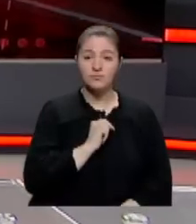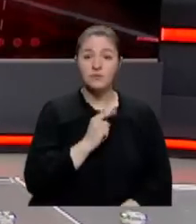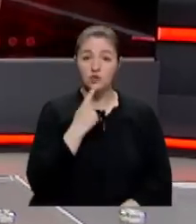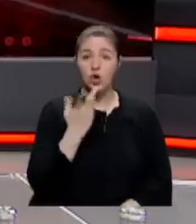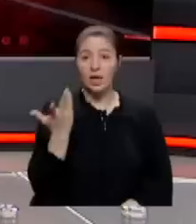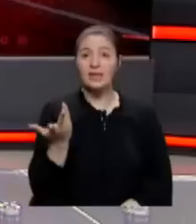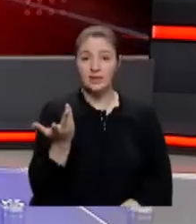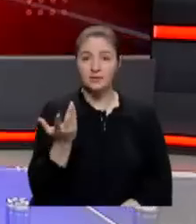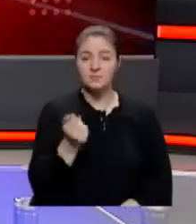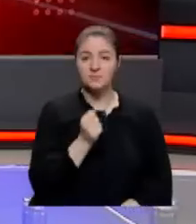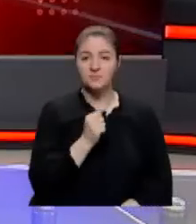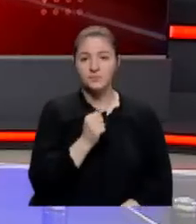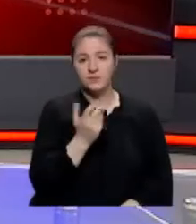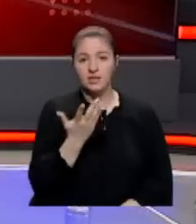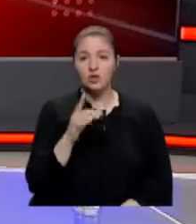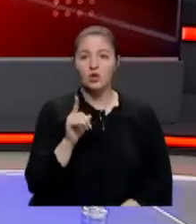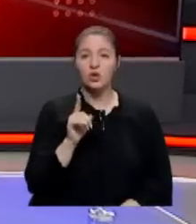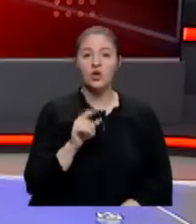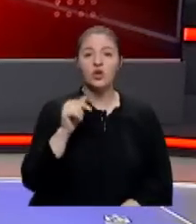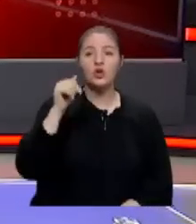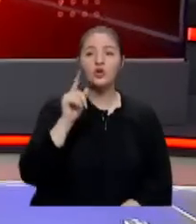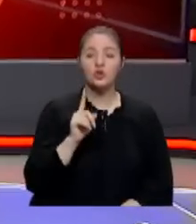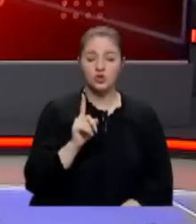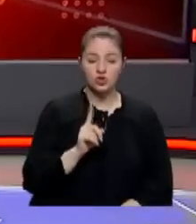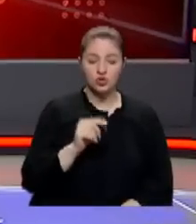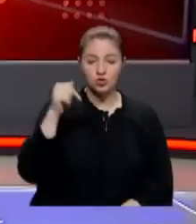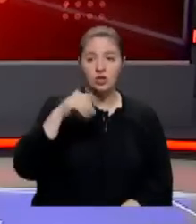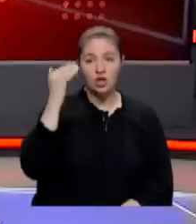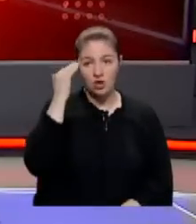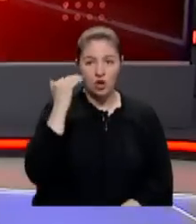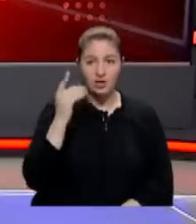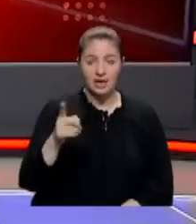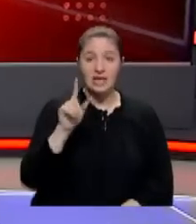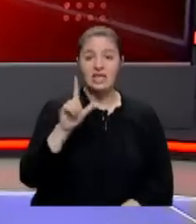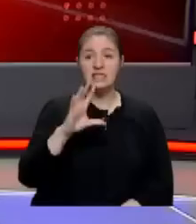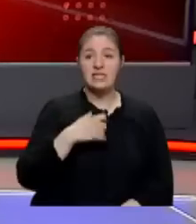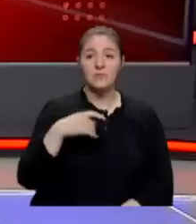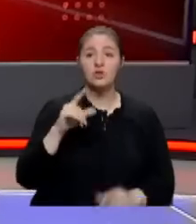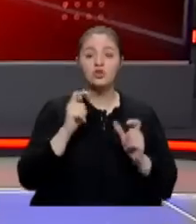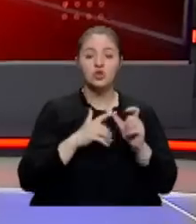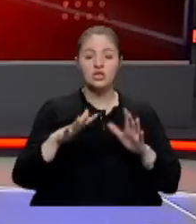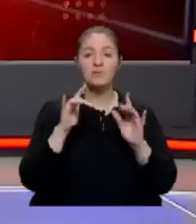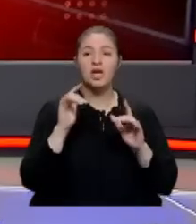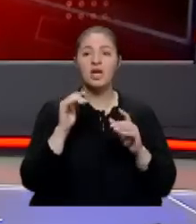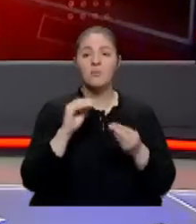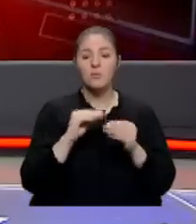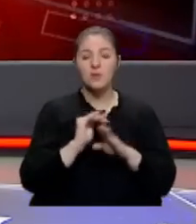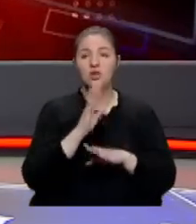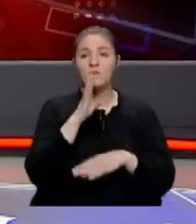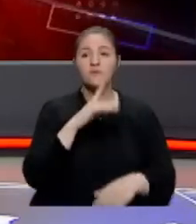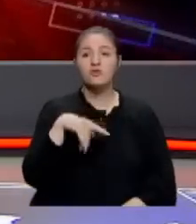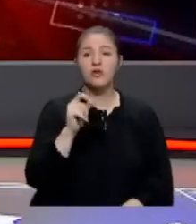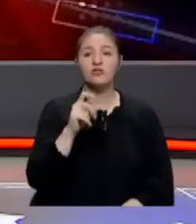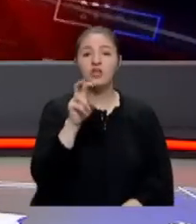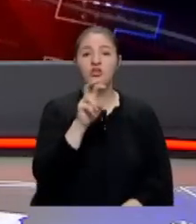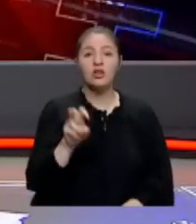diyor ki Güney Kore'den bahsettim ihtiyaç sahibi sosyalleşme problemi yaşayan gençlerine 490